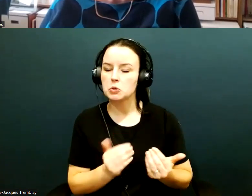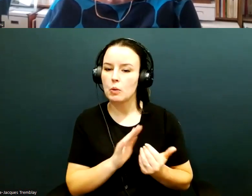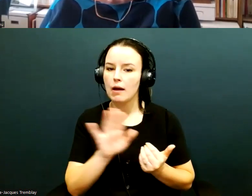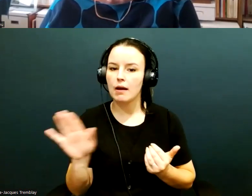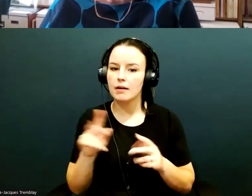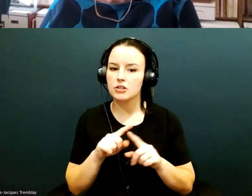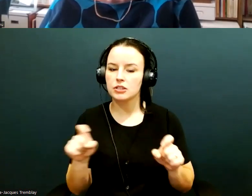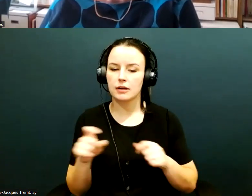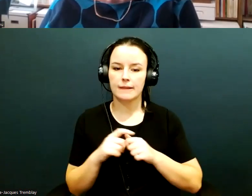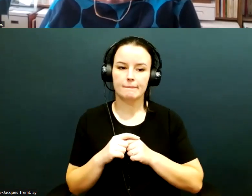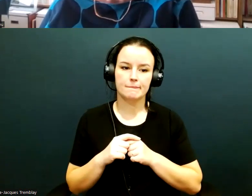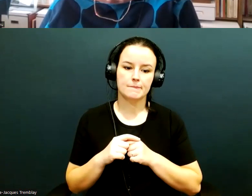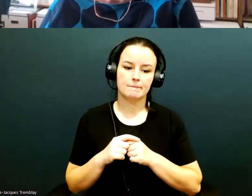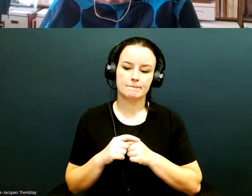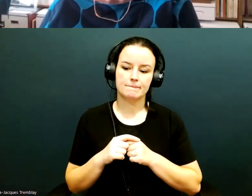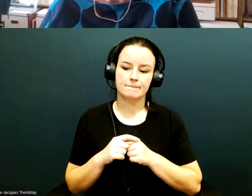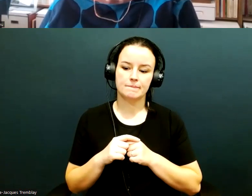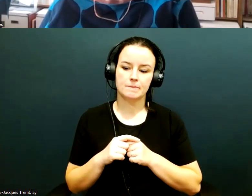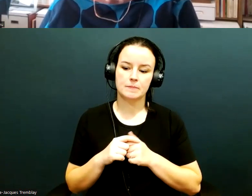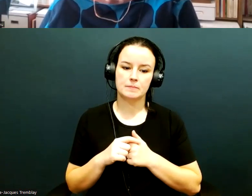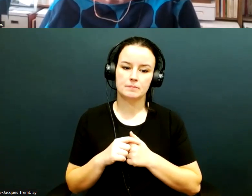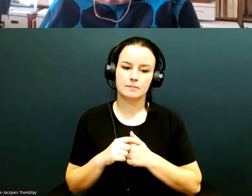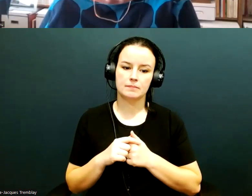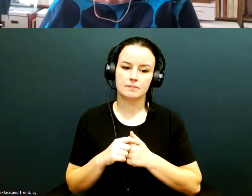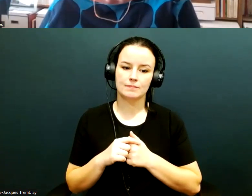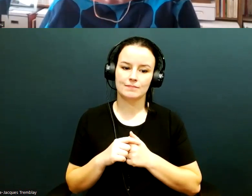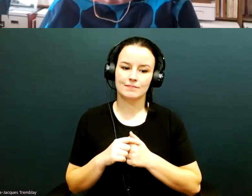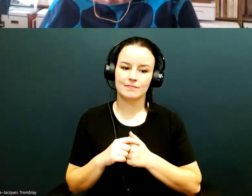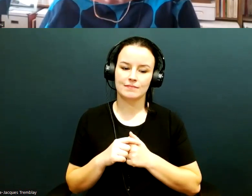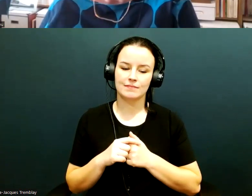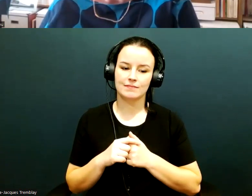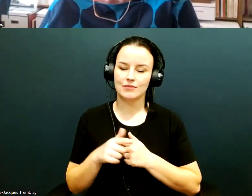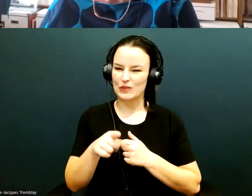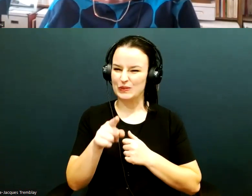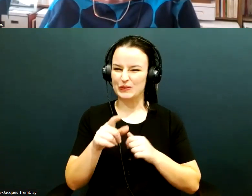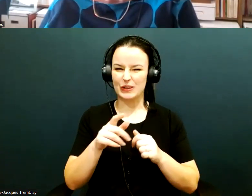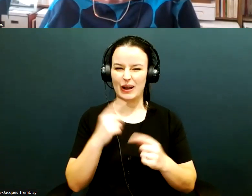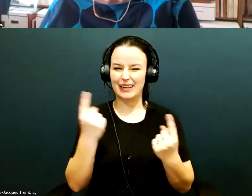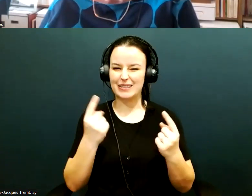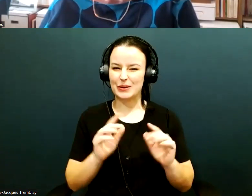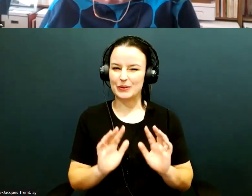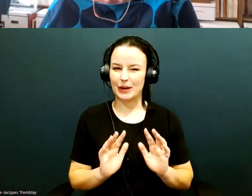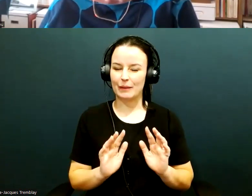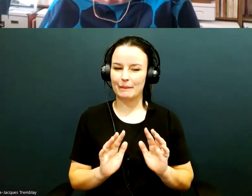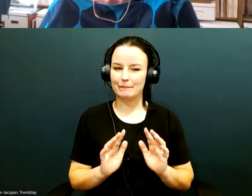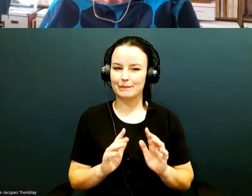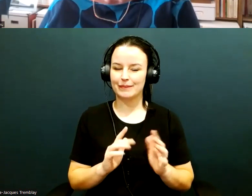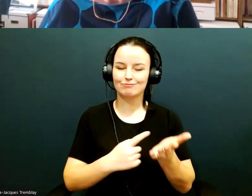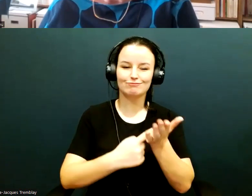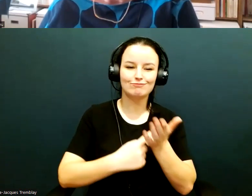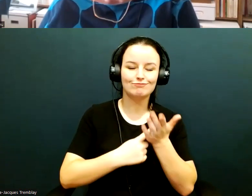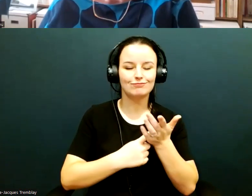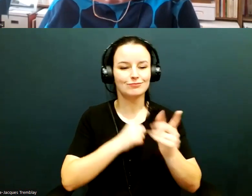plus spécifique. Bien. Et est-ce qu'il y avait quelque chose dans l'ensemble qui vous a surpris dans vos conversations